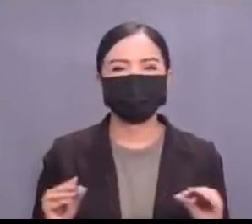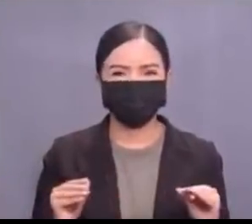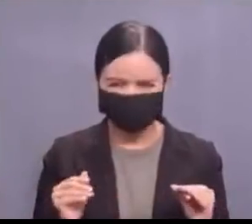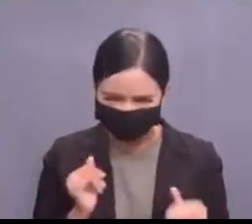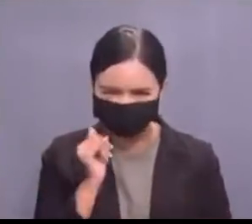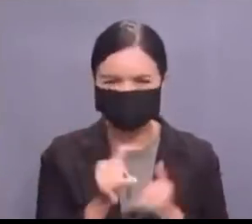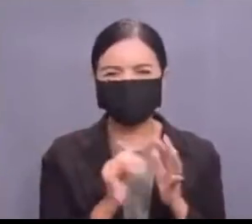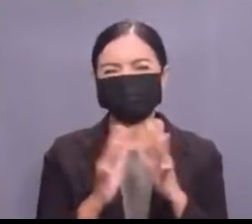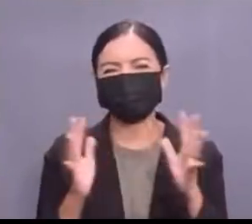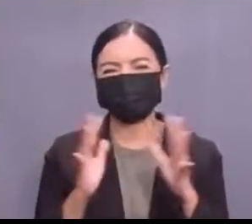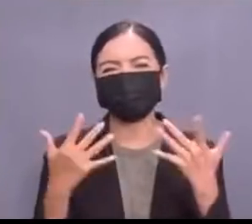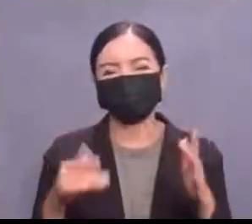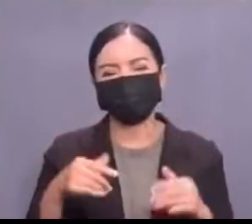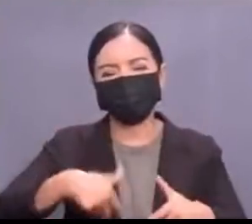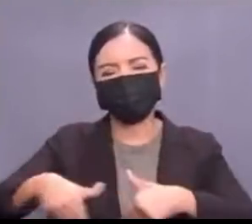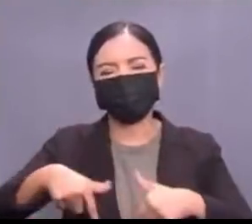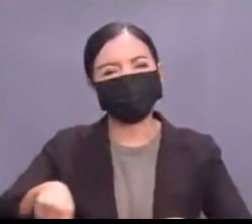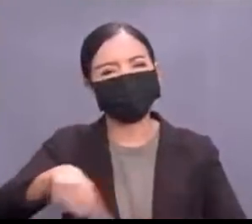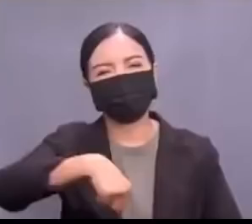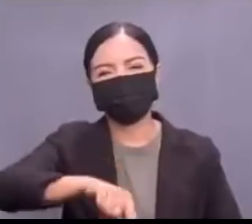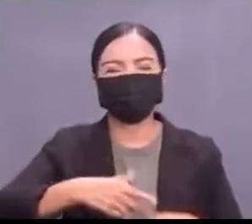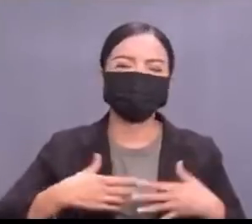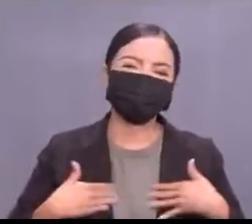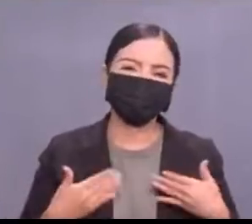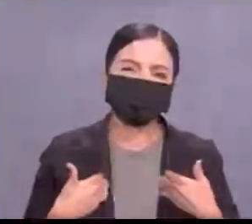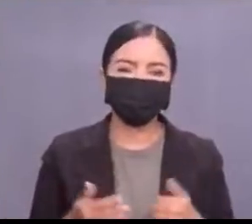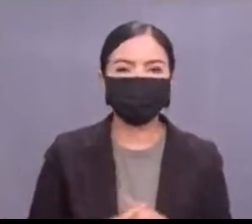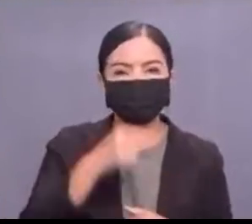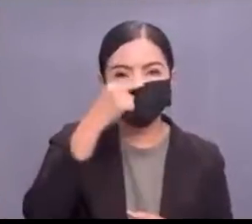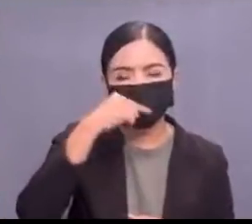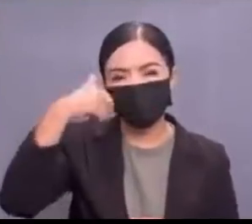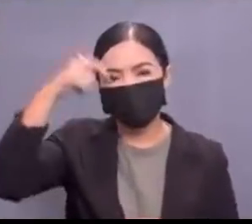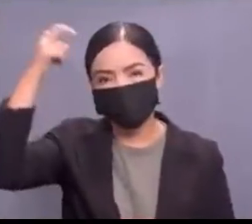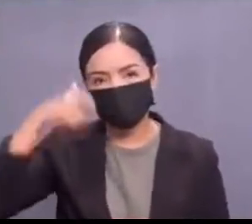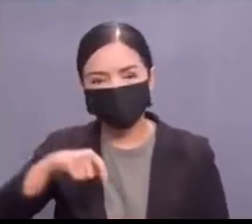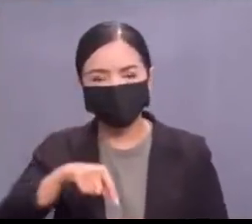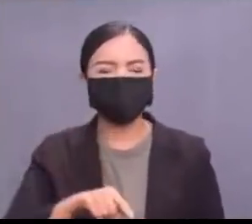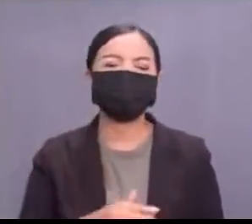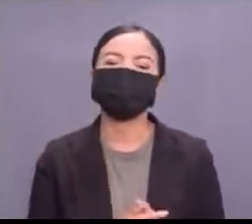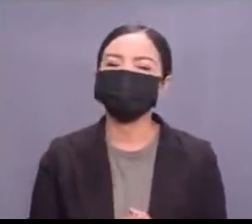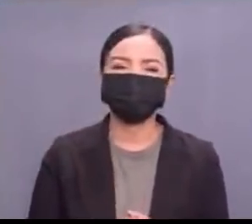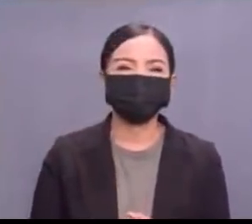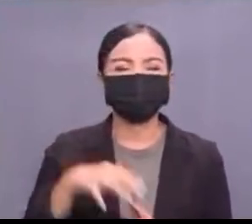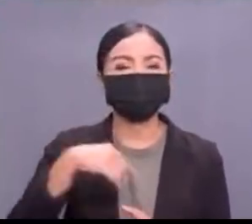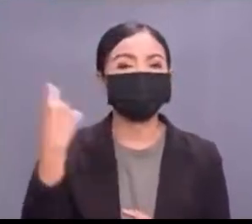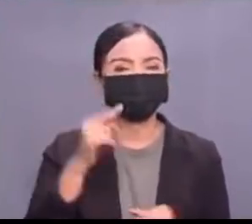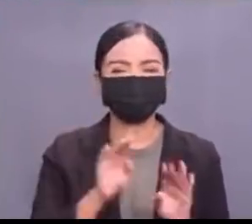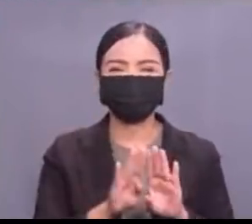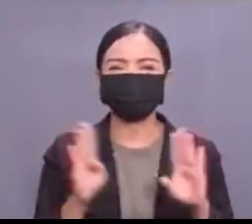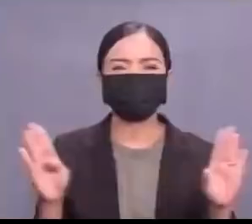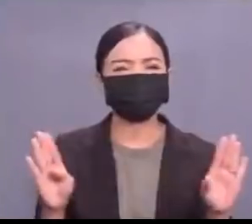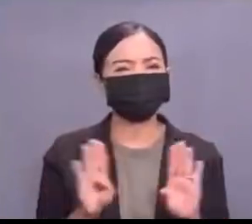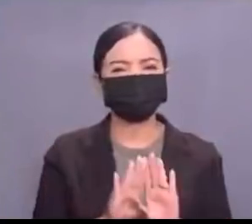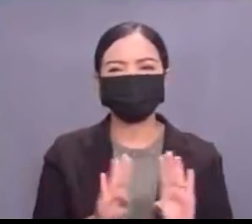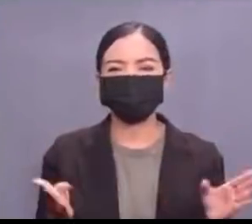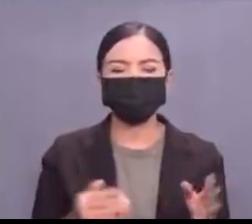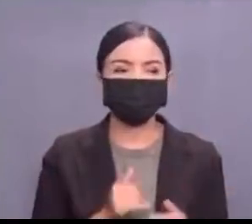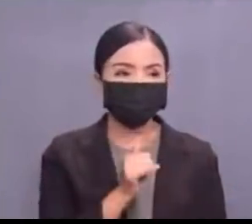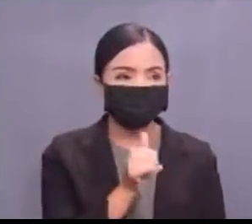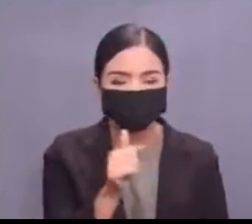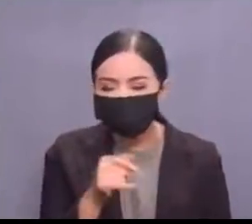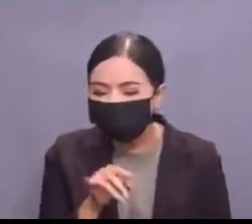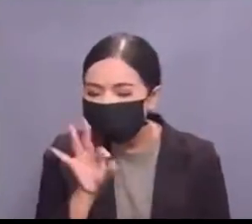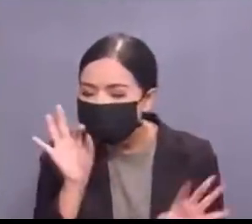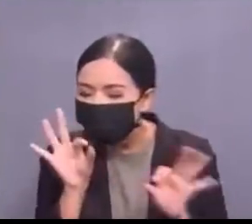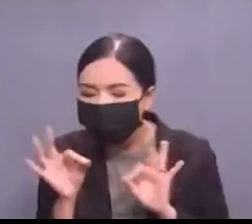มาแล้วคนแถวนั้นดีอกดีใจค่ะสะพานชายแดนไทยเมียนมาที่ท่องเที่ยวสำคัญก็เปิดกันให้เลือกซื้อของฝ